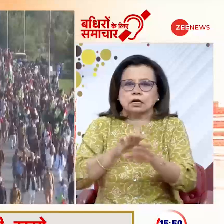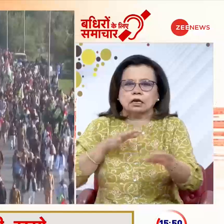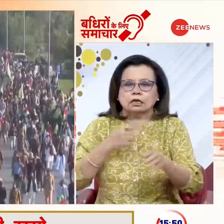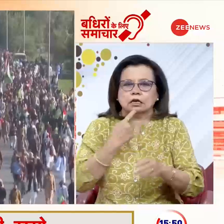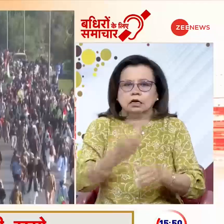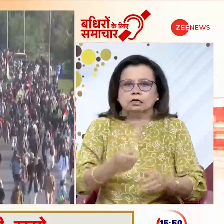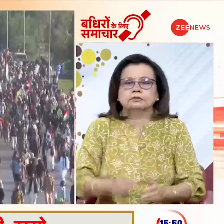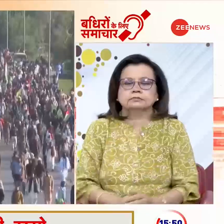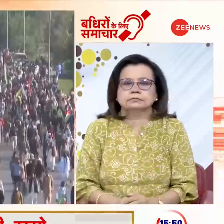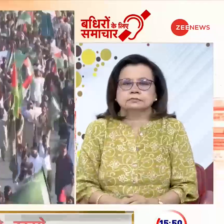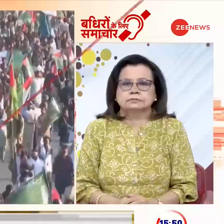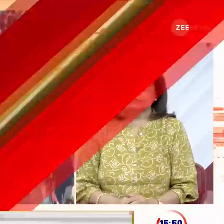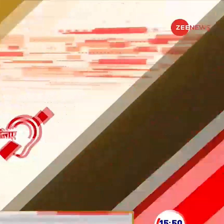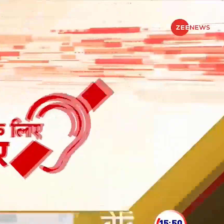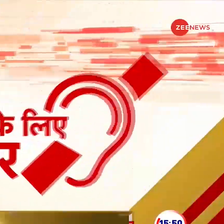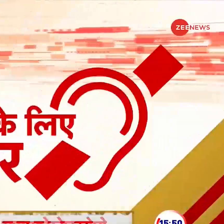निकाली।